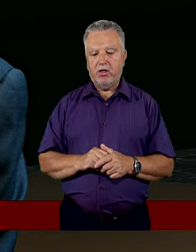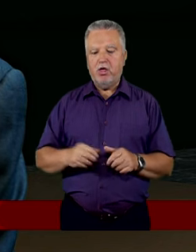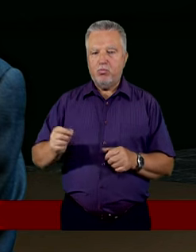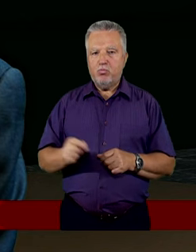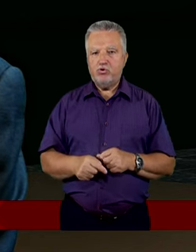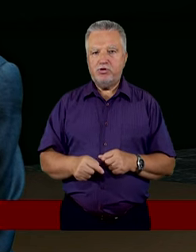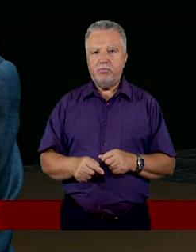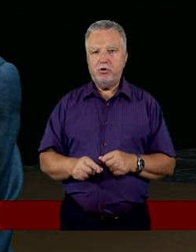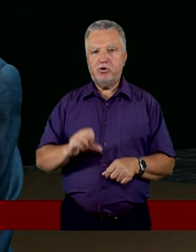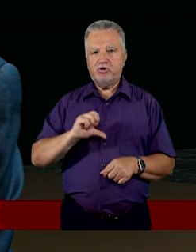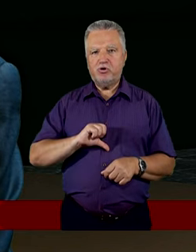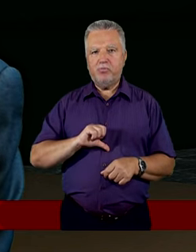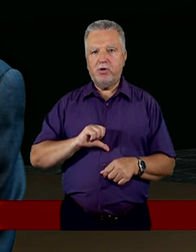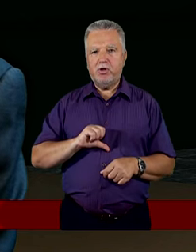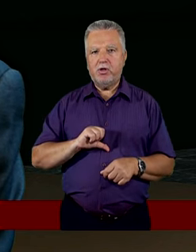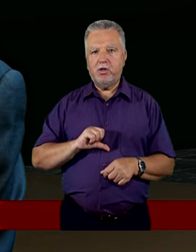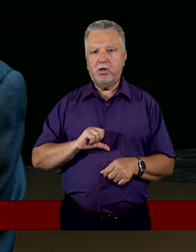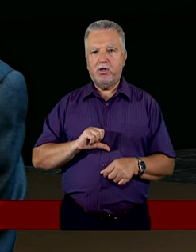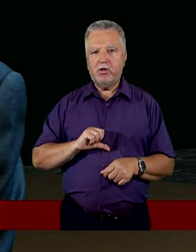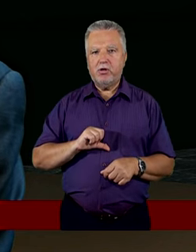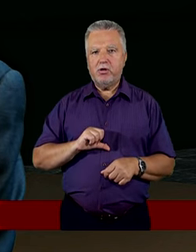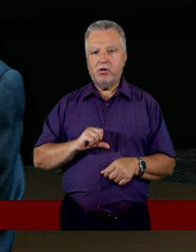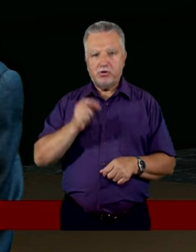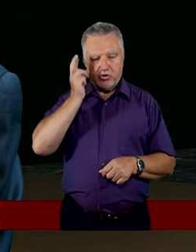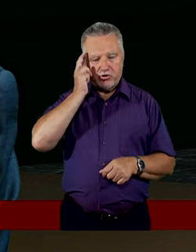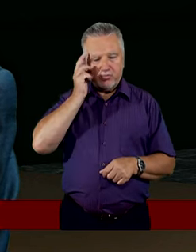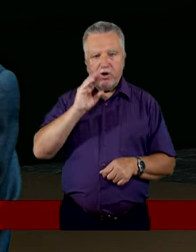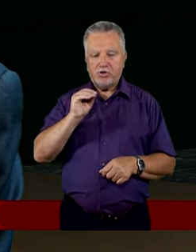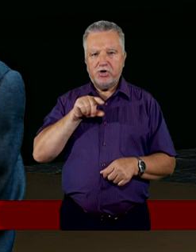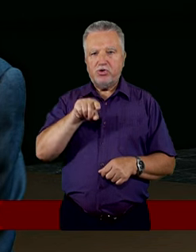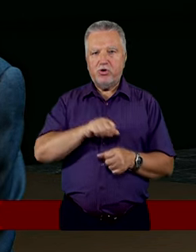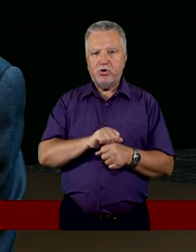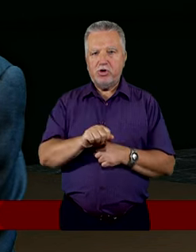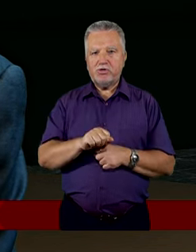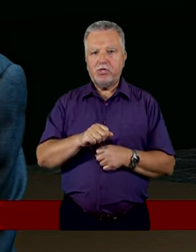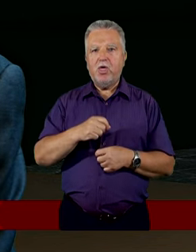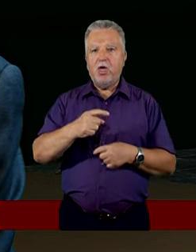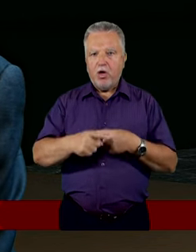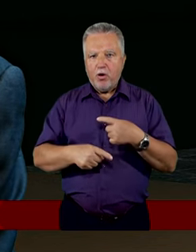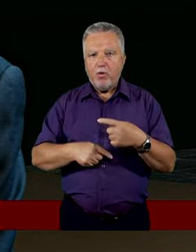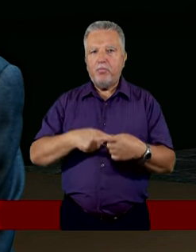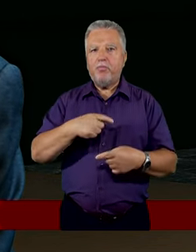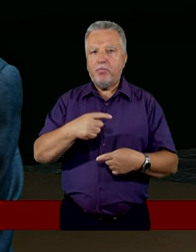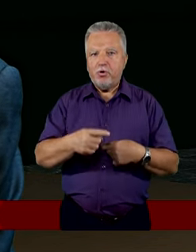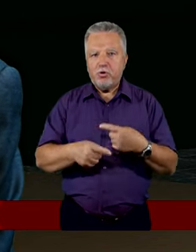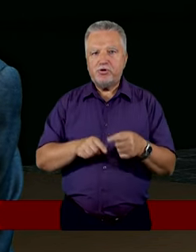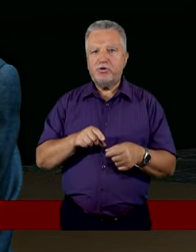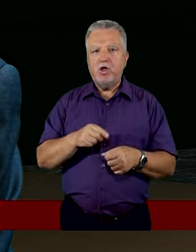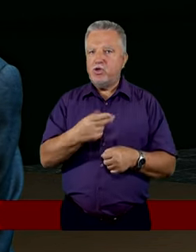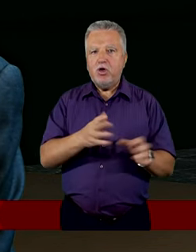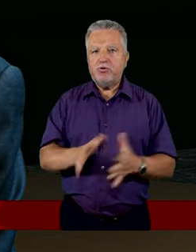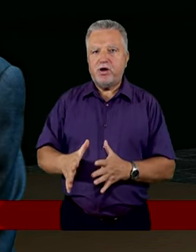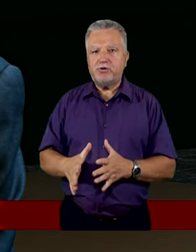Ale musimy też sobie zdać sprawę z tego, że to jest pewien proces, że nic się nie dzieje tak od